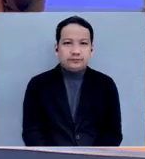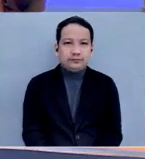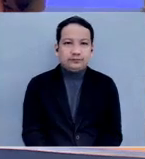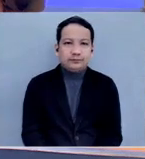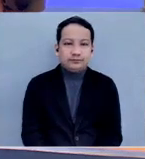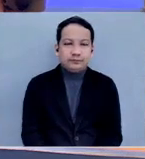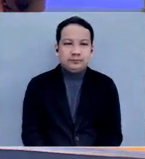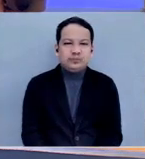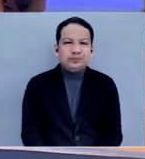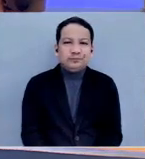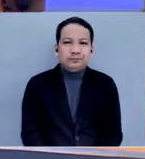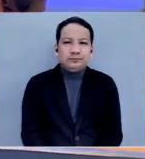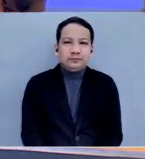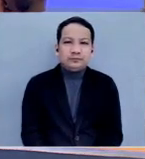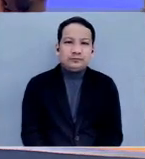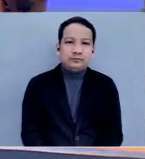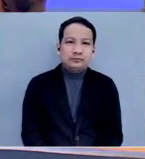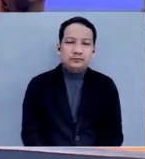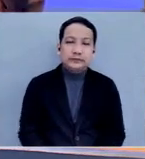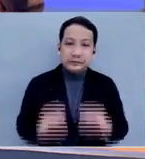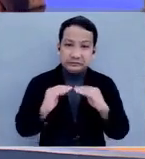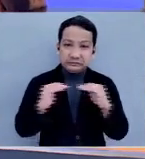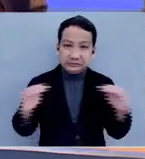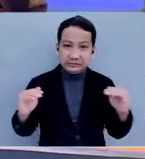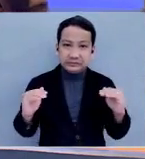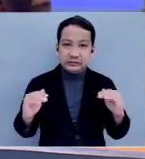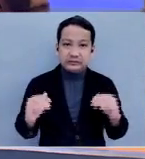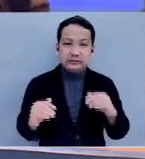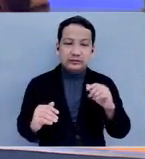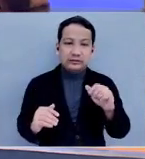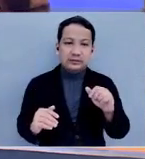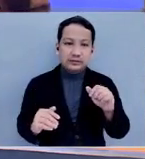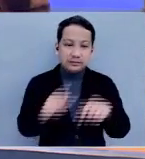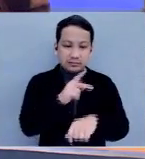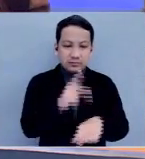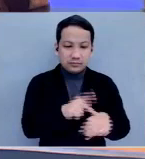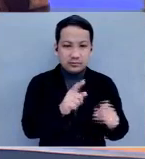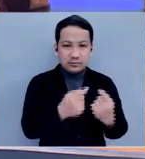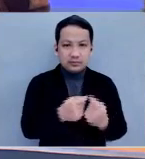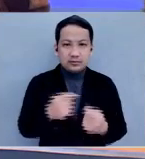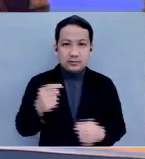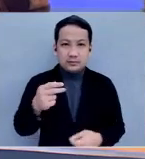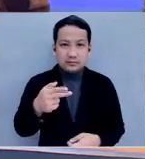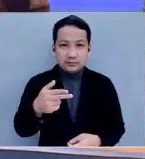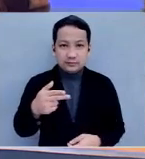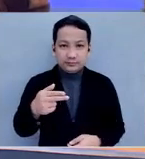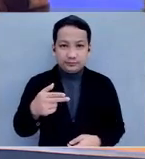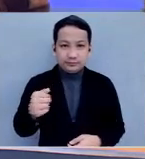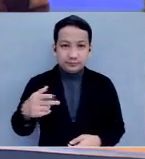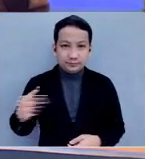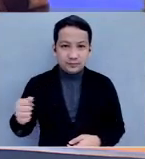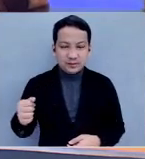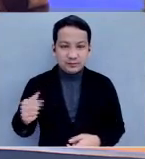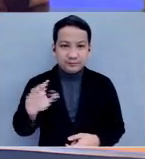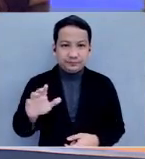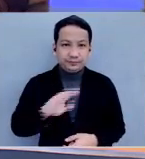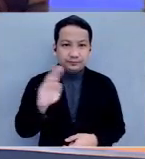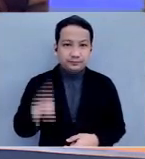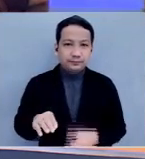Nauwi sa tabla ang laban ng Ascals at Indonesia sa World Cup Asian Cup Qualifier sa Maynila.